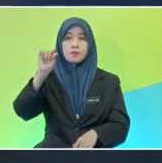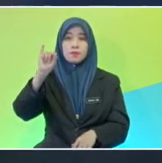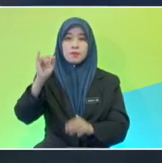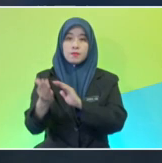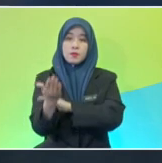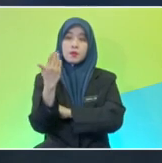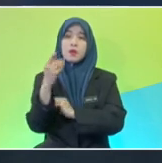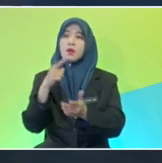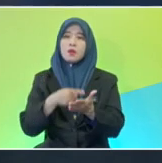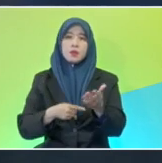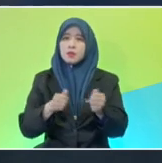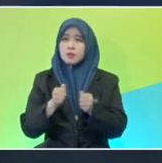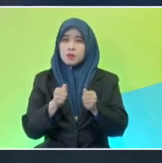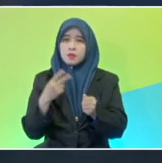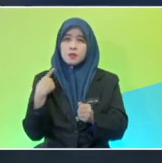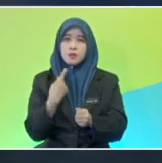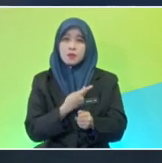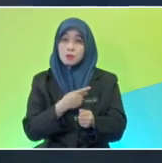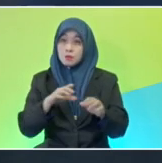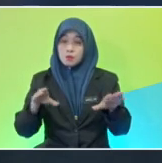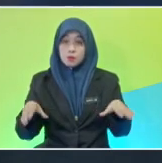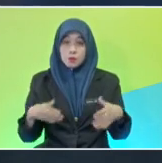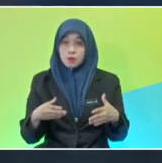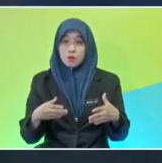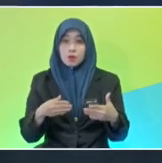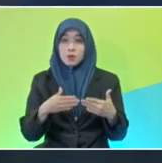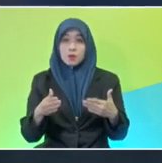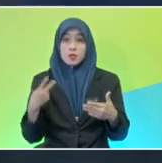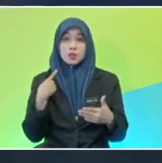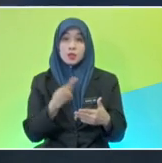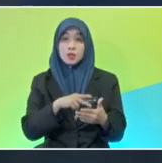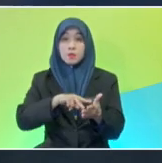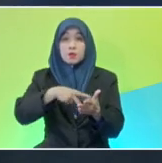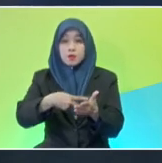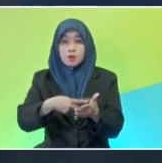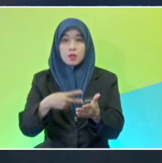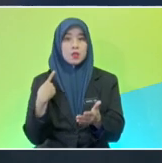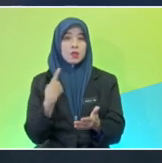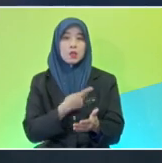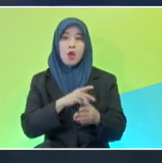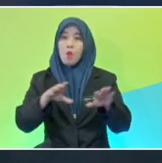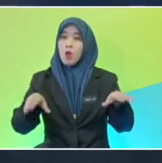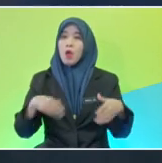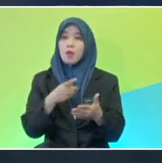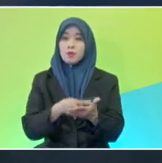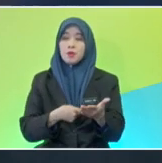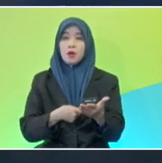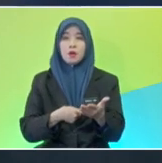pada waktu pagi yang kita boleh buat Kemal biasanya? Lepas kita bangun pagi tu kita buat apa? Cikgu, saya tahu. Berus